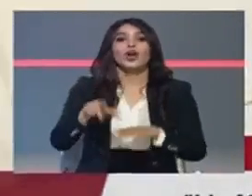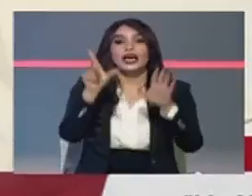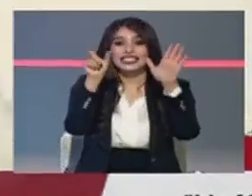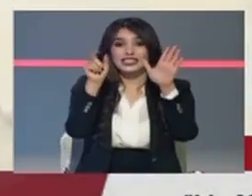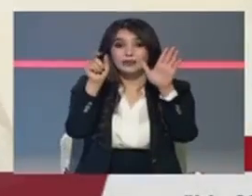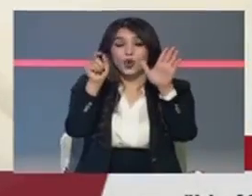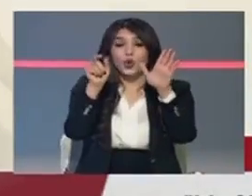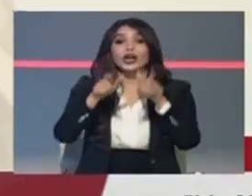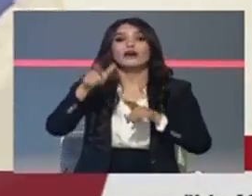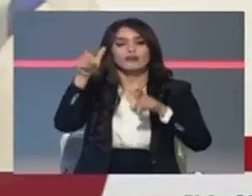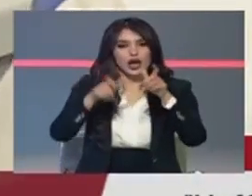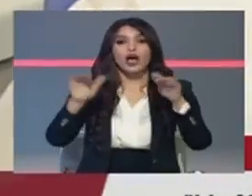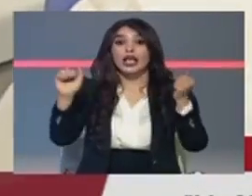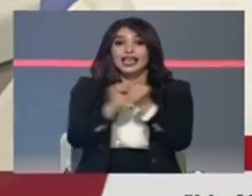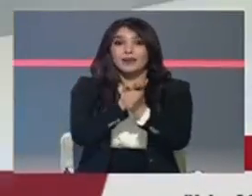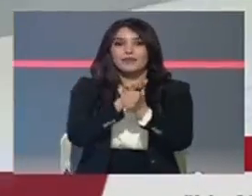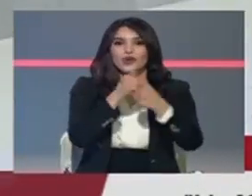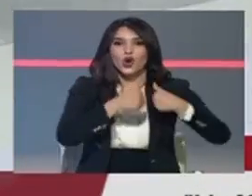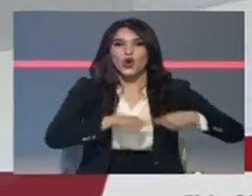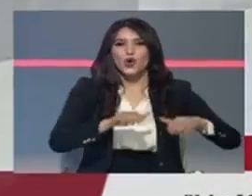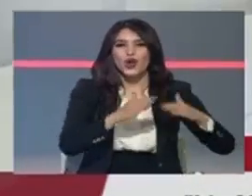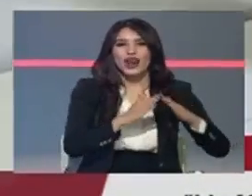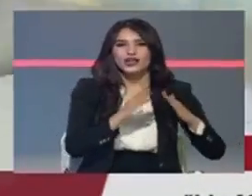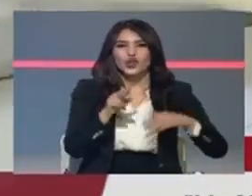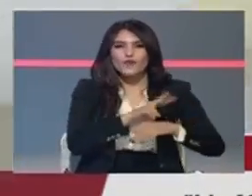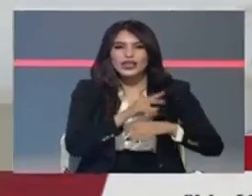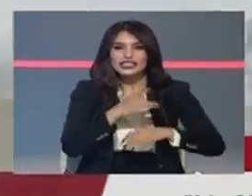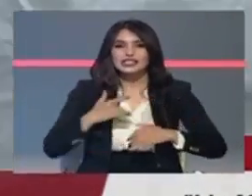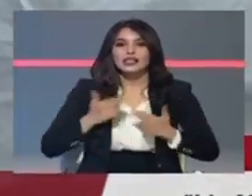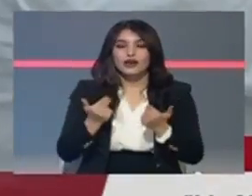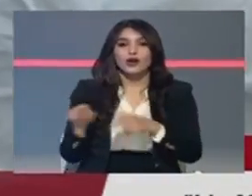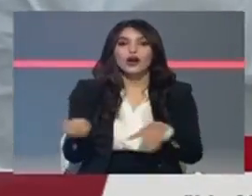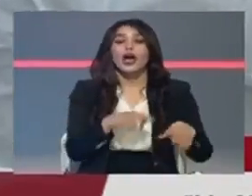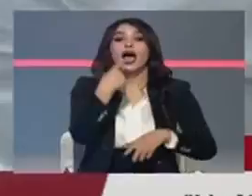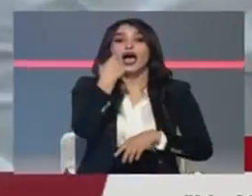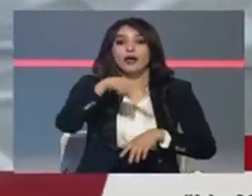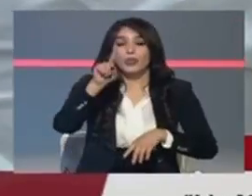17370 منهم أتموا فترة المراقبة الصحية، و